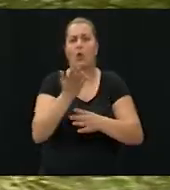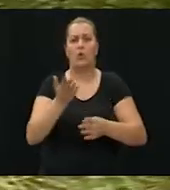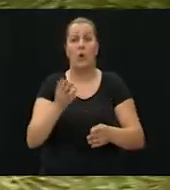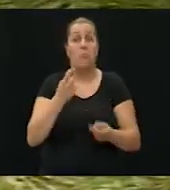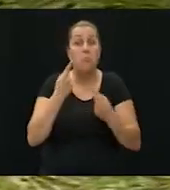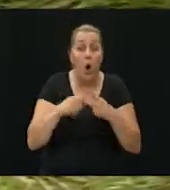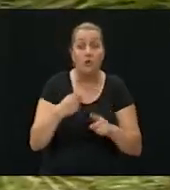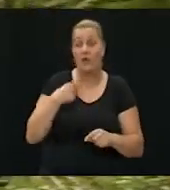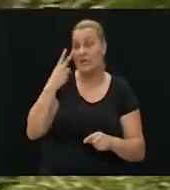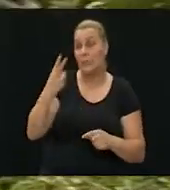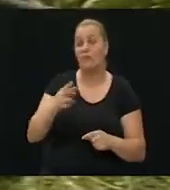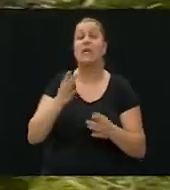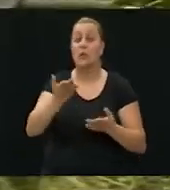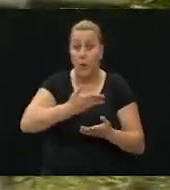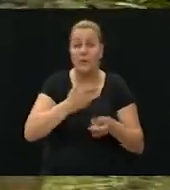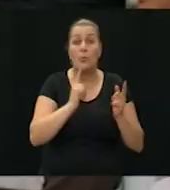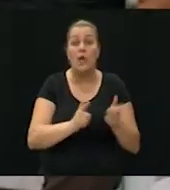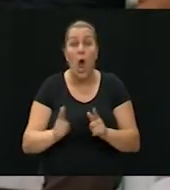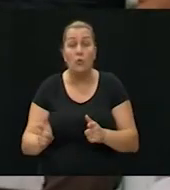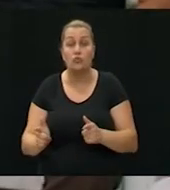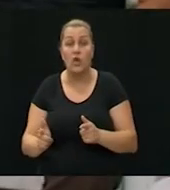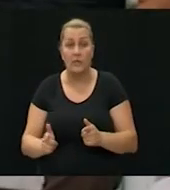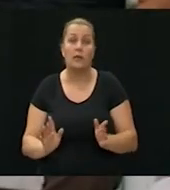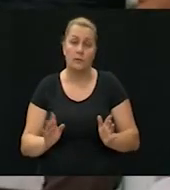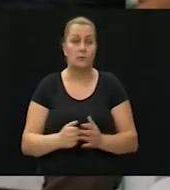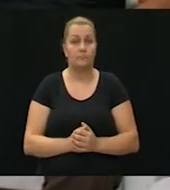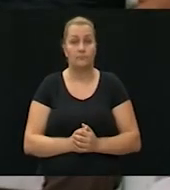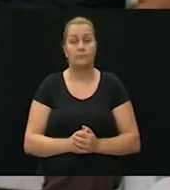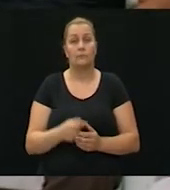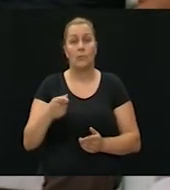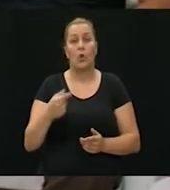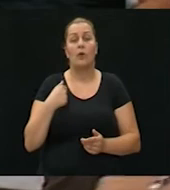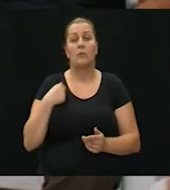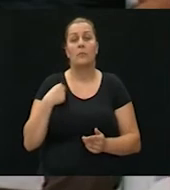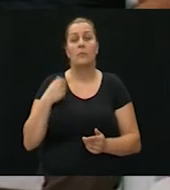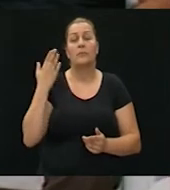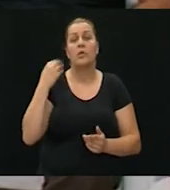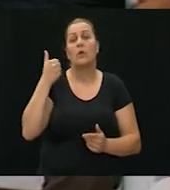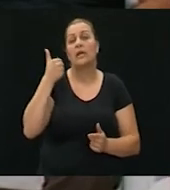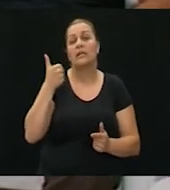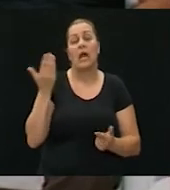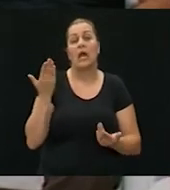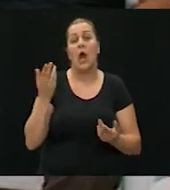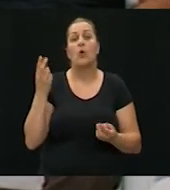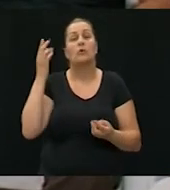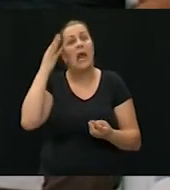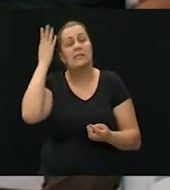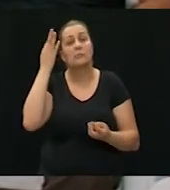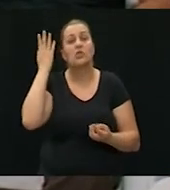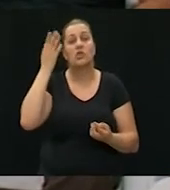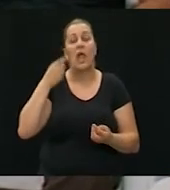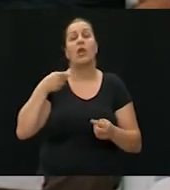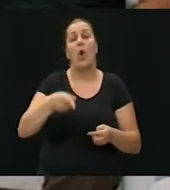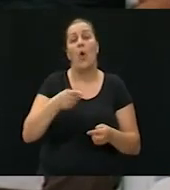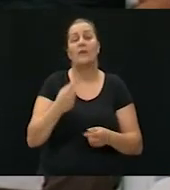kažem, kad smo vidjeli takvo naoružanje, da evo, to mi je bio nekako jedna crta, jedno razmišljanje